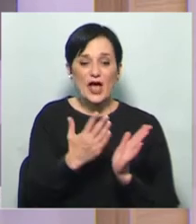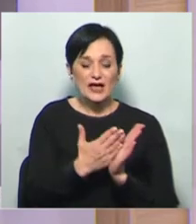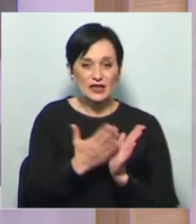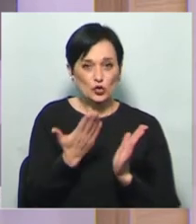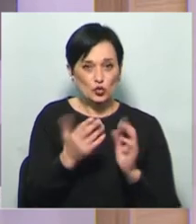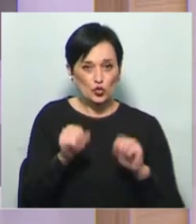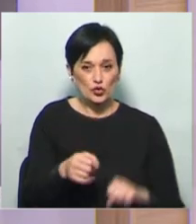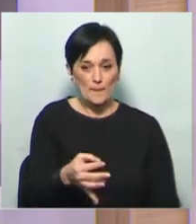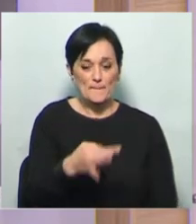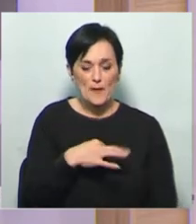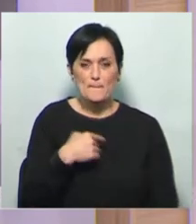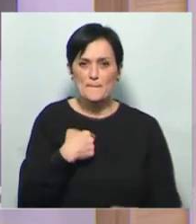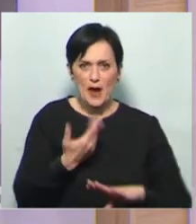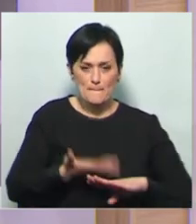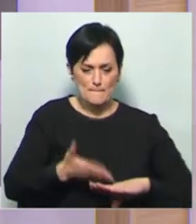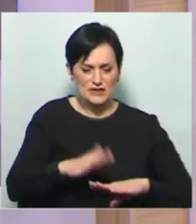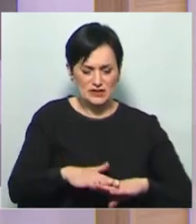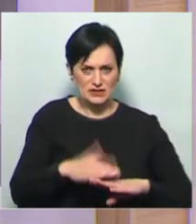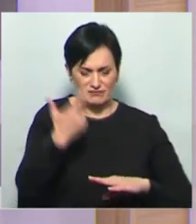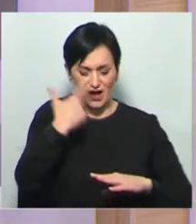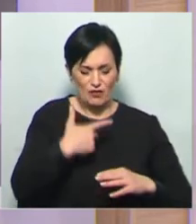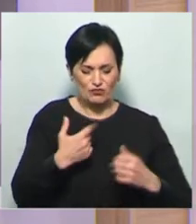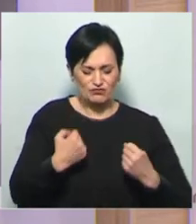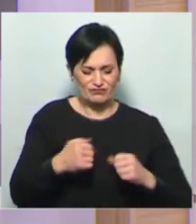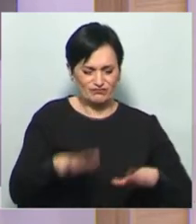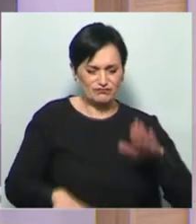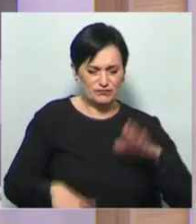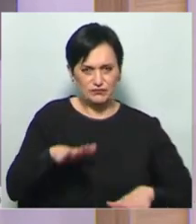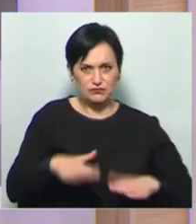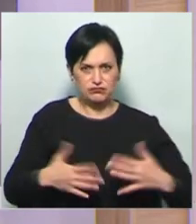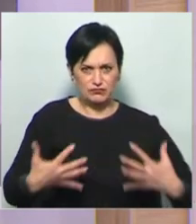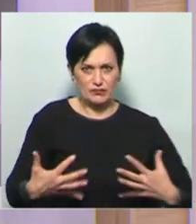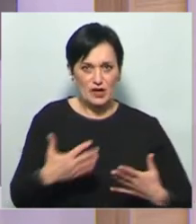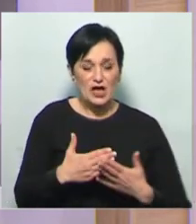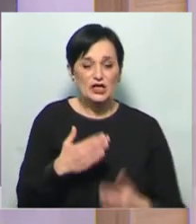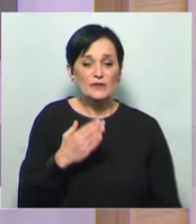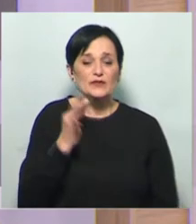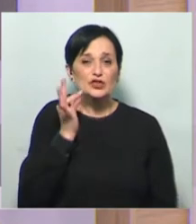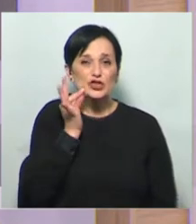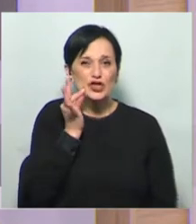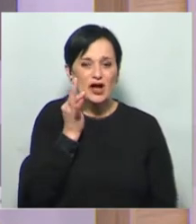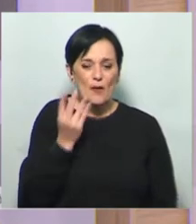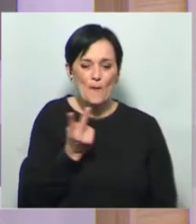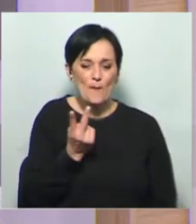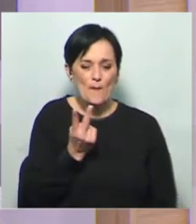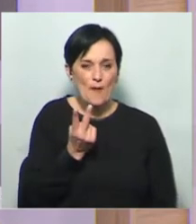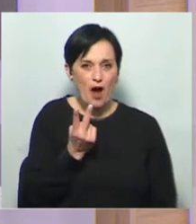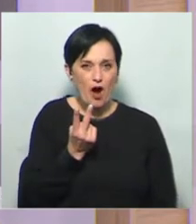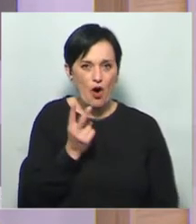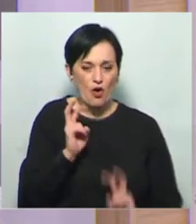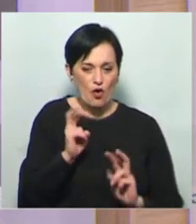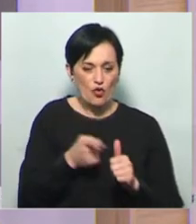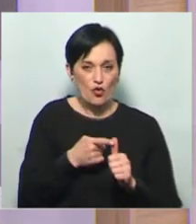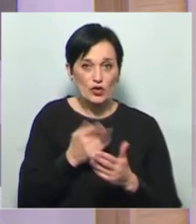მიპასუხოთ. მე მძიმეწონიანი ვარ და მაქვს შაქრის მეორე ტიპი ასევე. ხო და ფეხებზე მქონდა